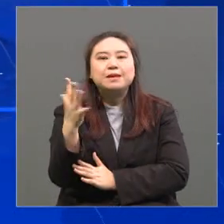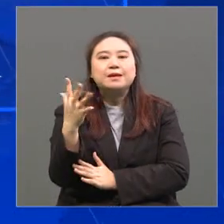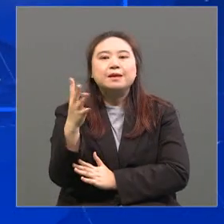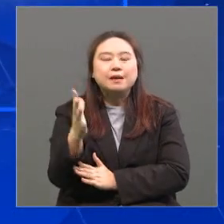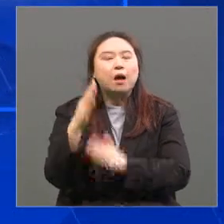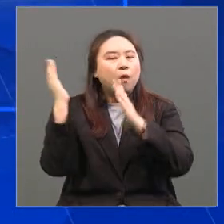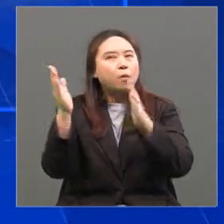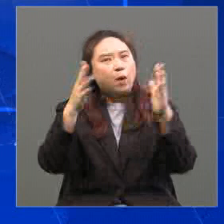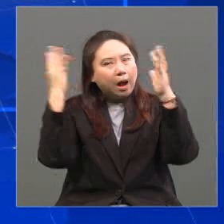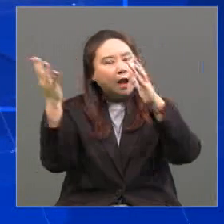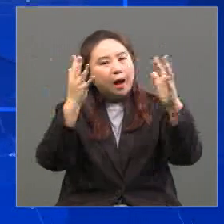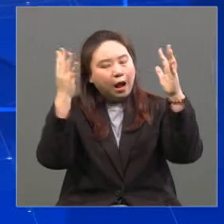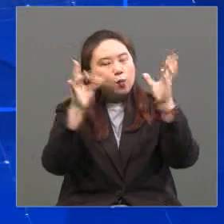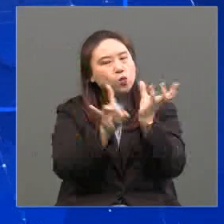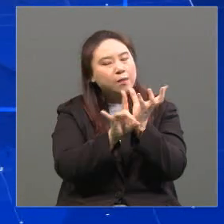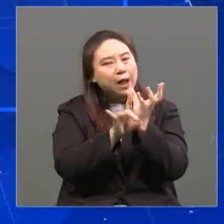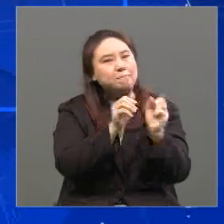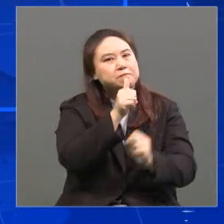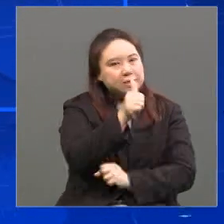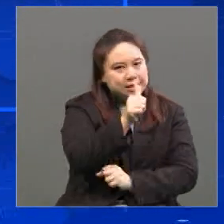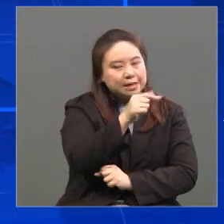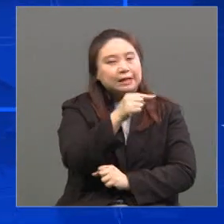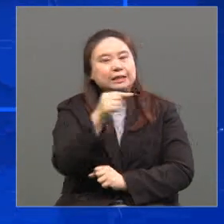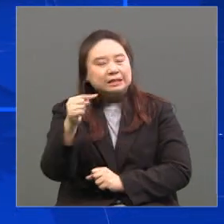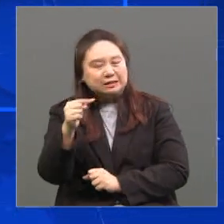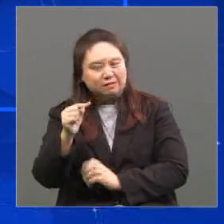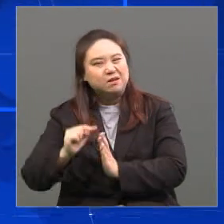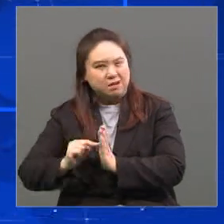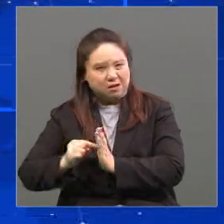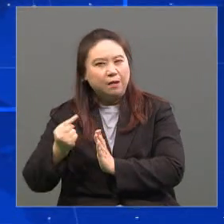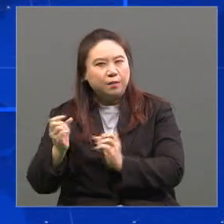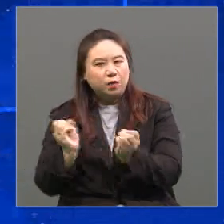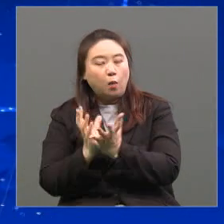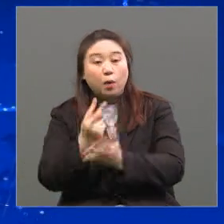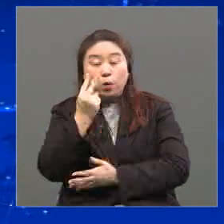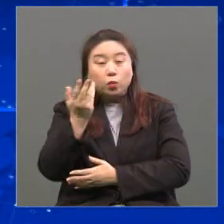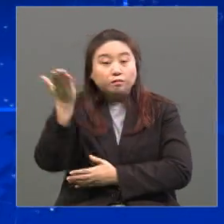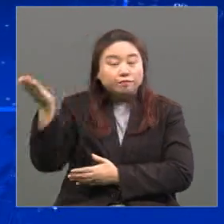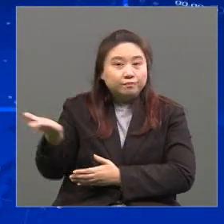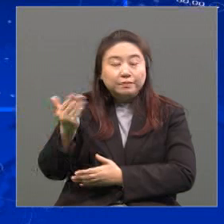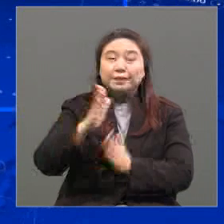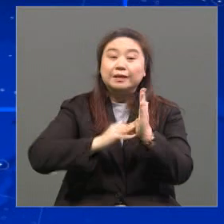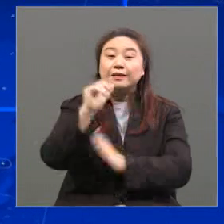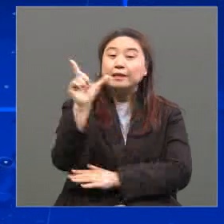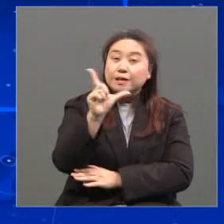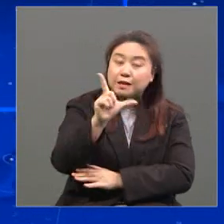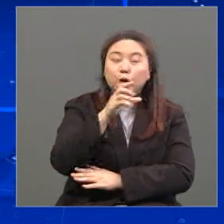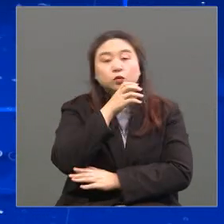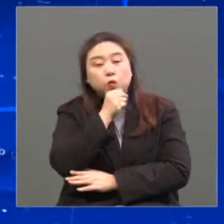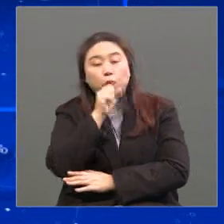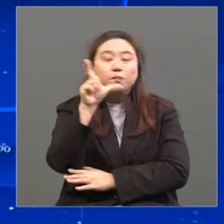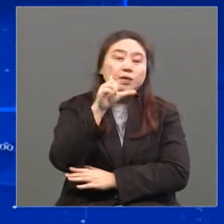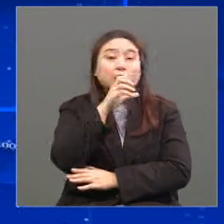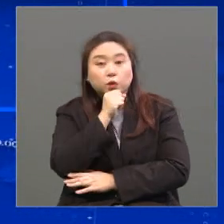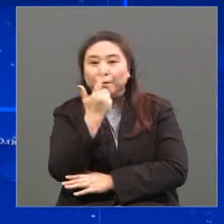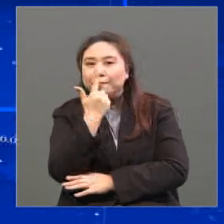าพอากาศจะอยู่ในระดับคุณภาพอากาศดีถึงเริ่มมีผลกระทบต่อสุขภาพถ้าดูจากหน้าจอจะเห็นเป็นสีเหลืองสีส้มเท่านั้น